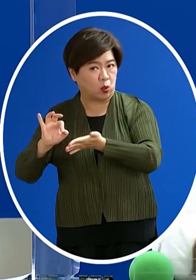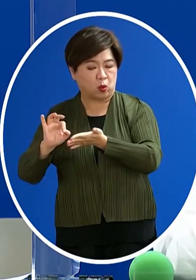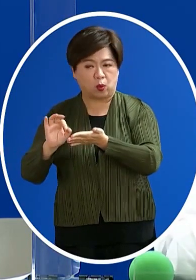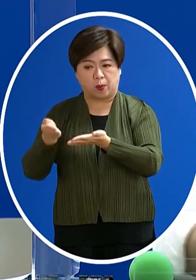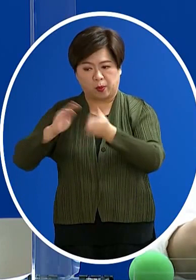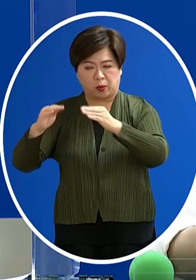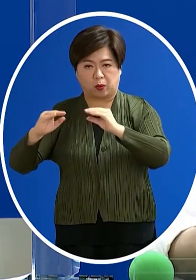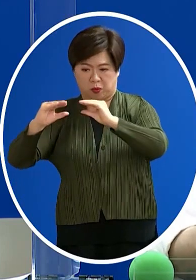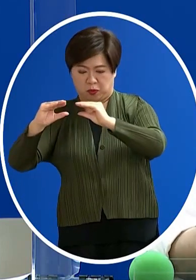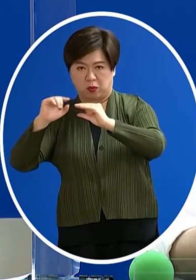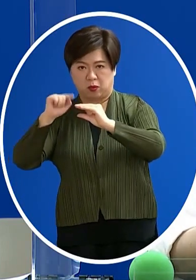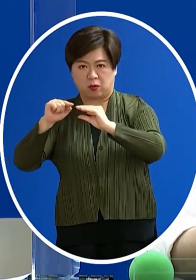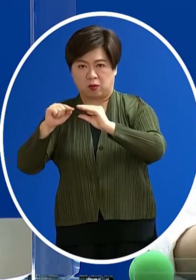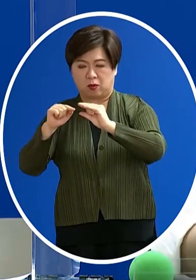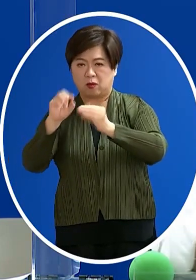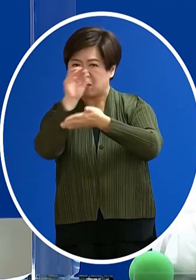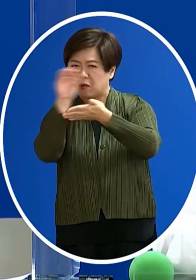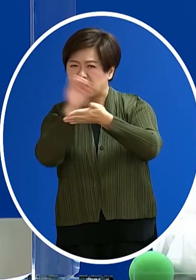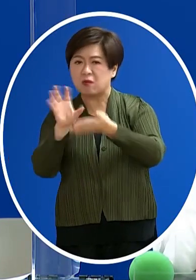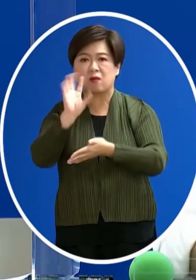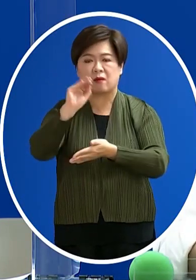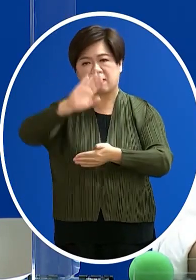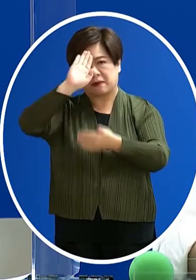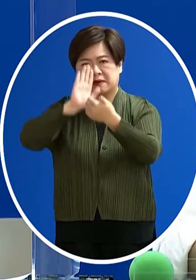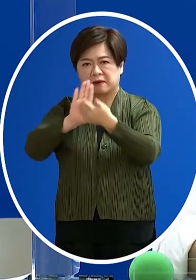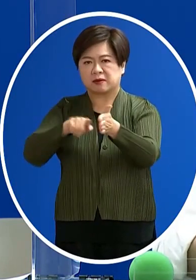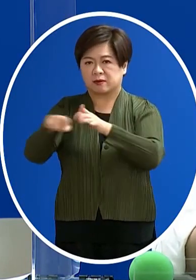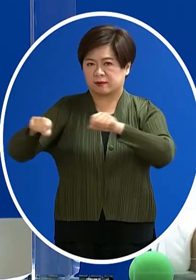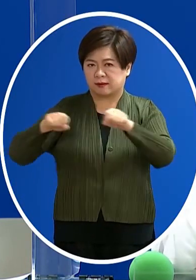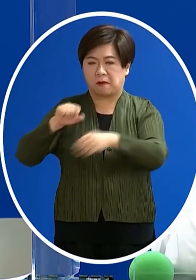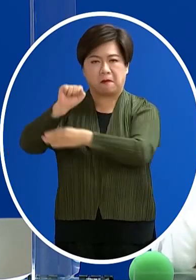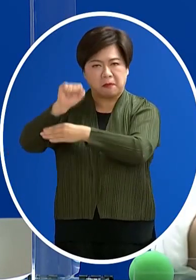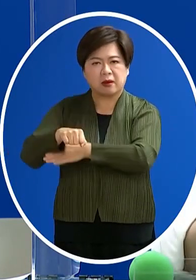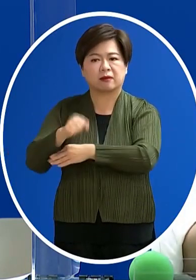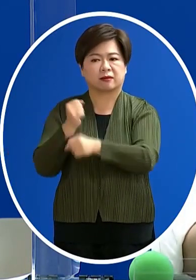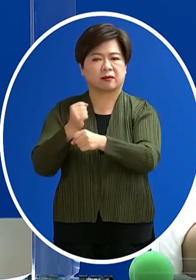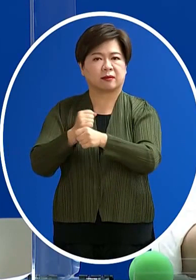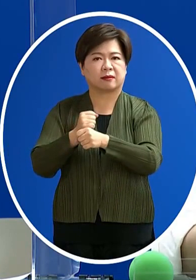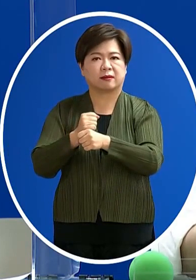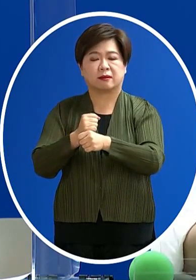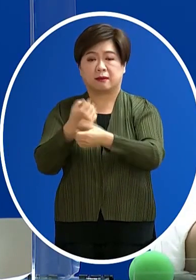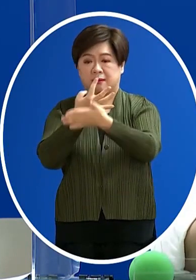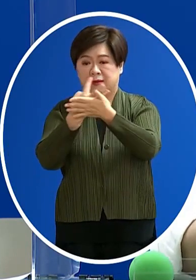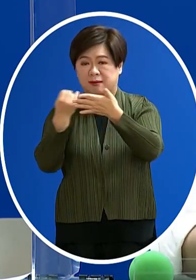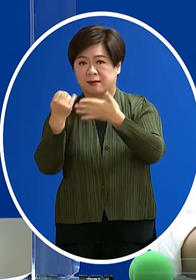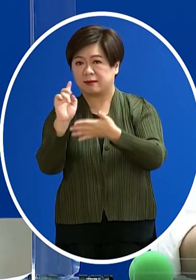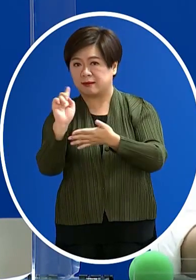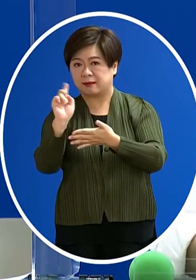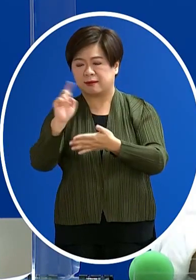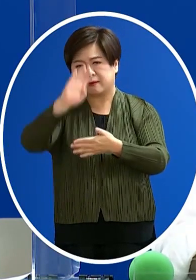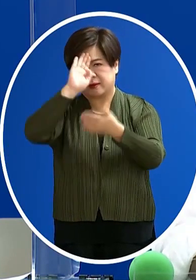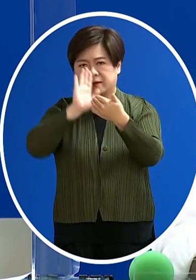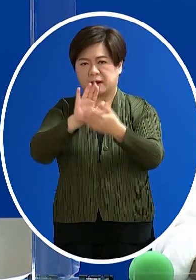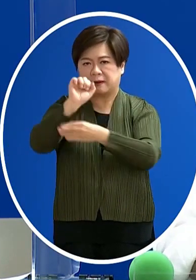装是不是有刊载所谓的防疫专案核准制造第几号，或是防疫专案